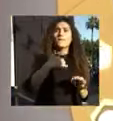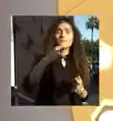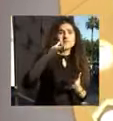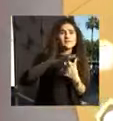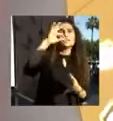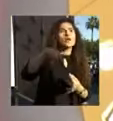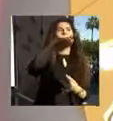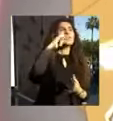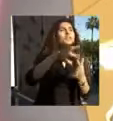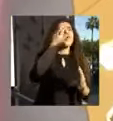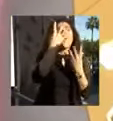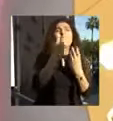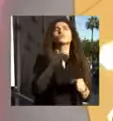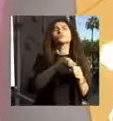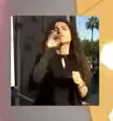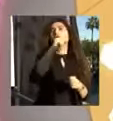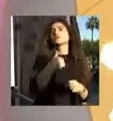insanı insan olduğu için seviyoruz.